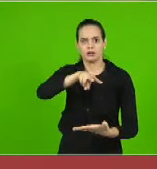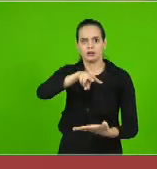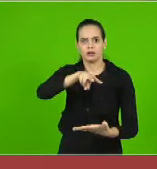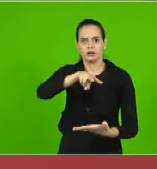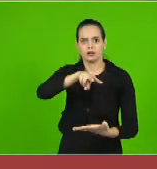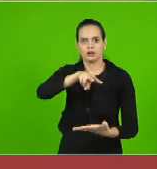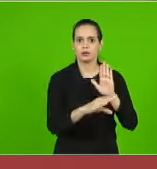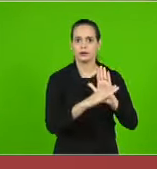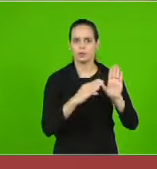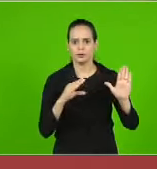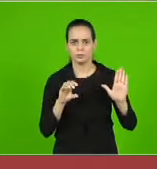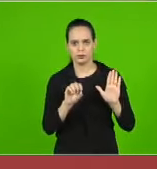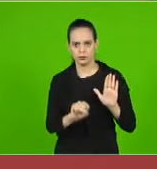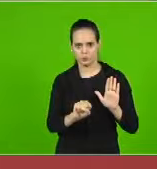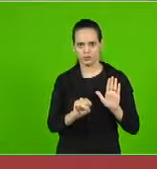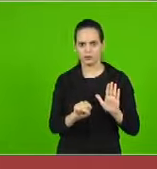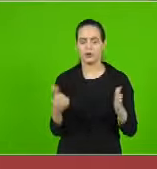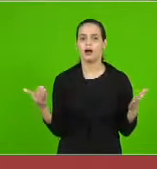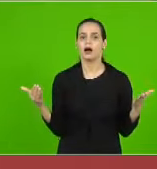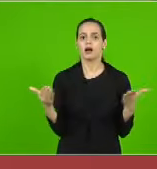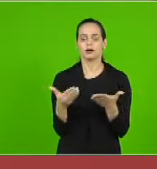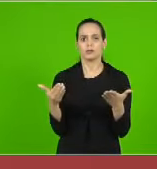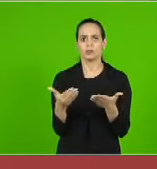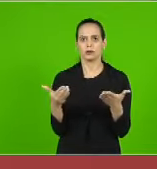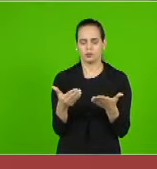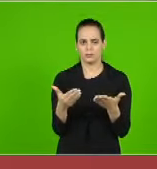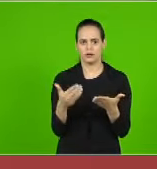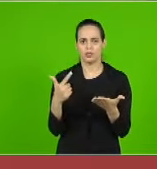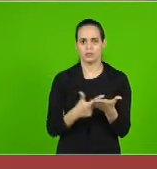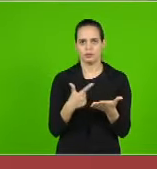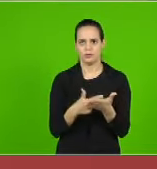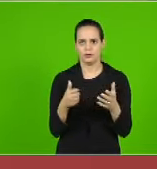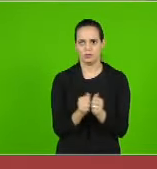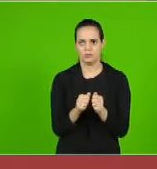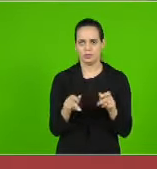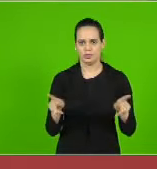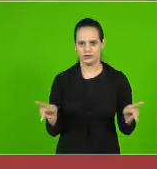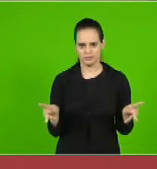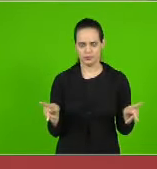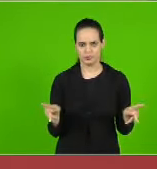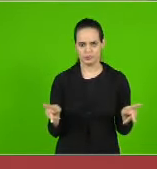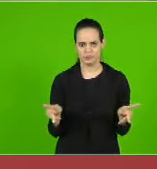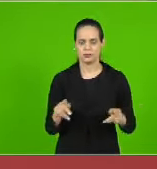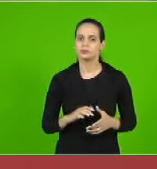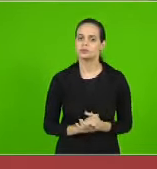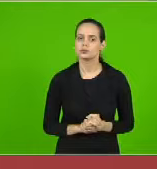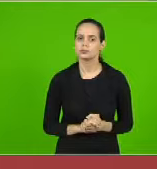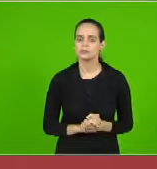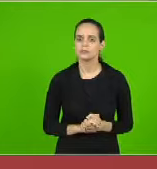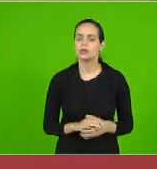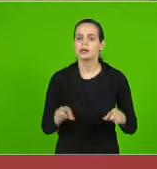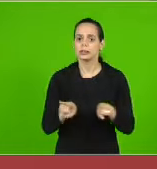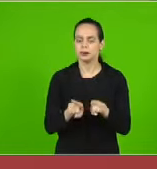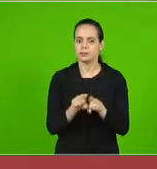Земля опять за нее. Теперь давайте взглянем на 8 главу